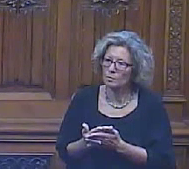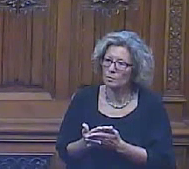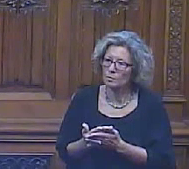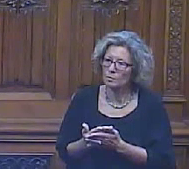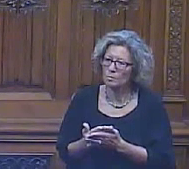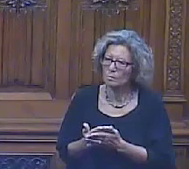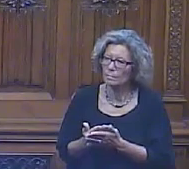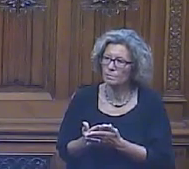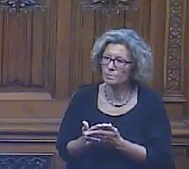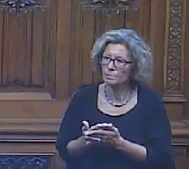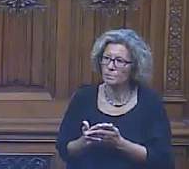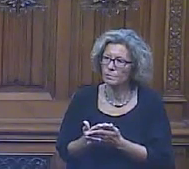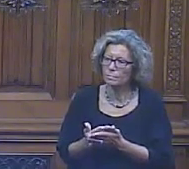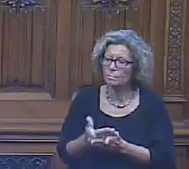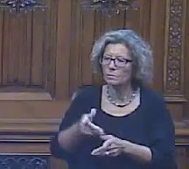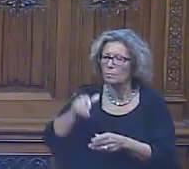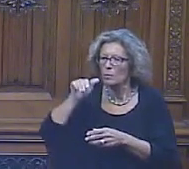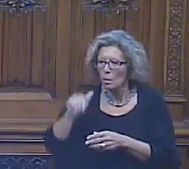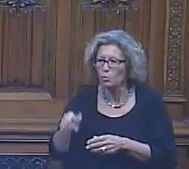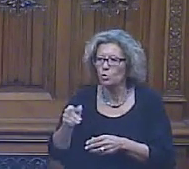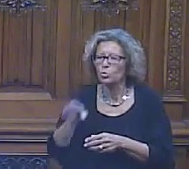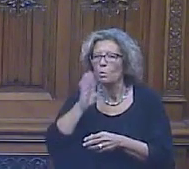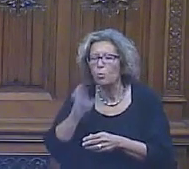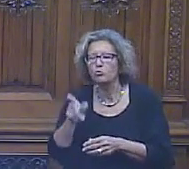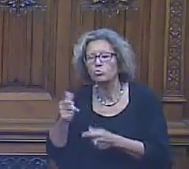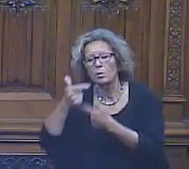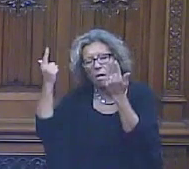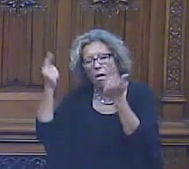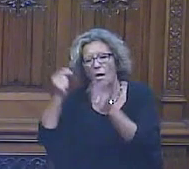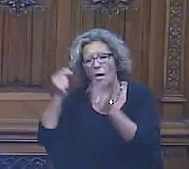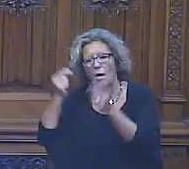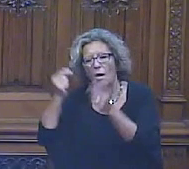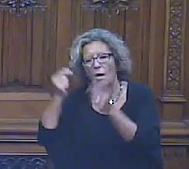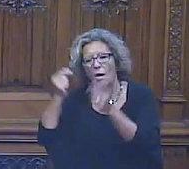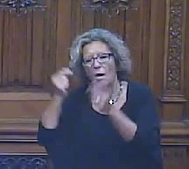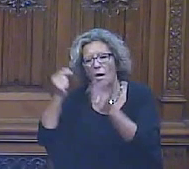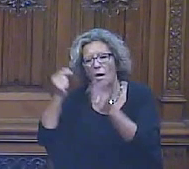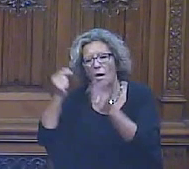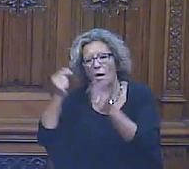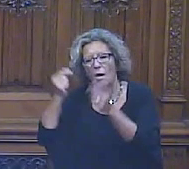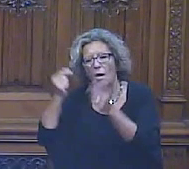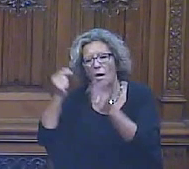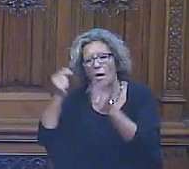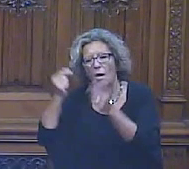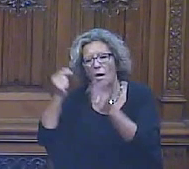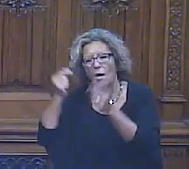ja, man muss den Burschen schon klar machen, dass nicht jede